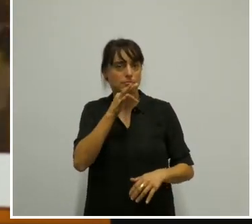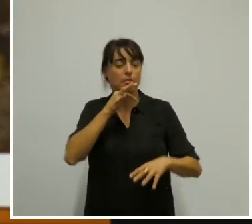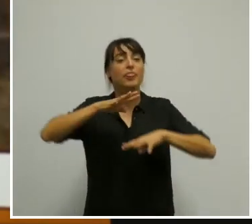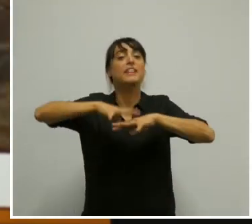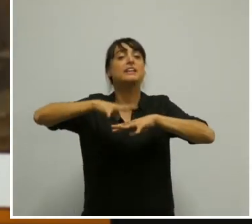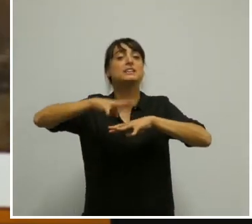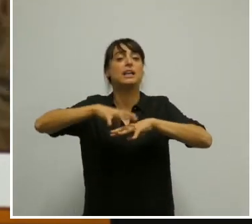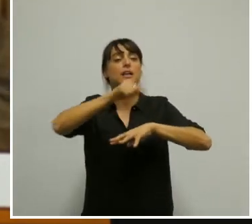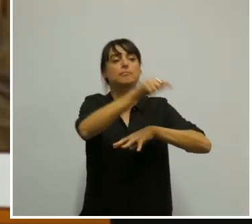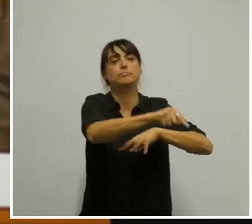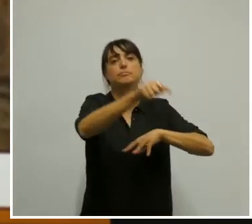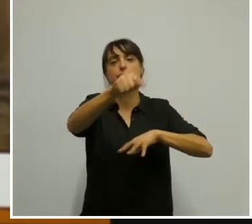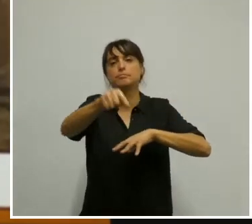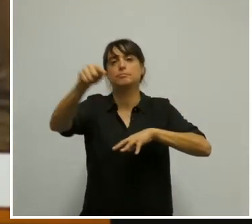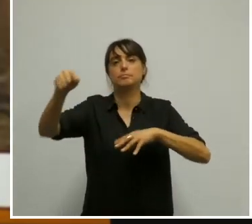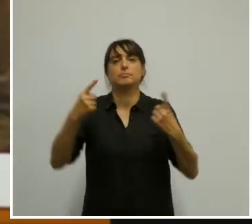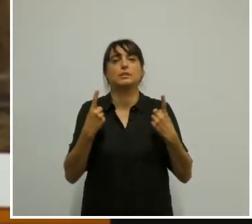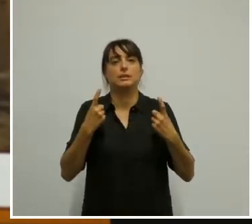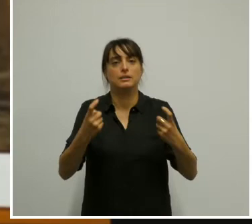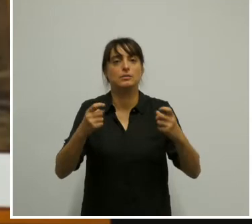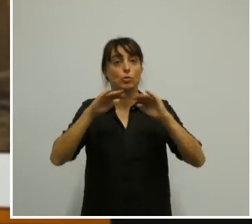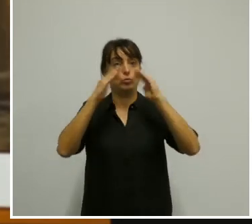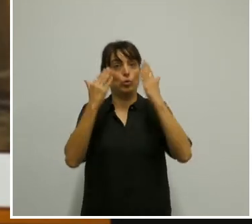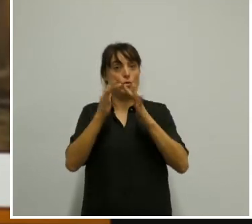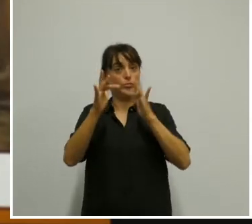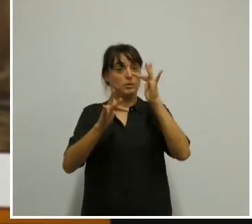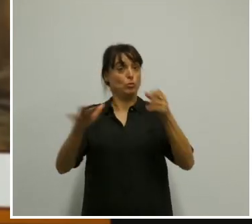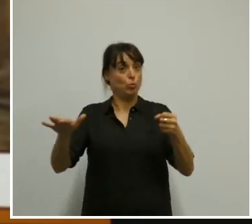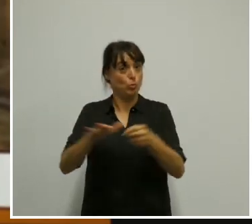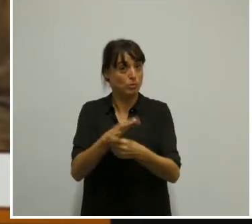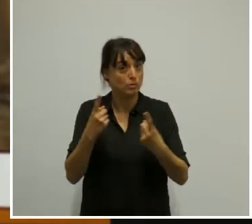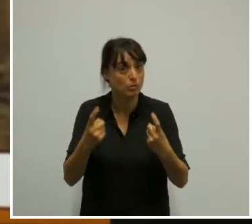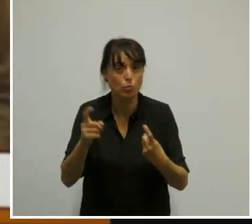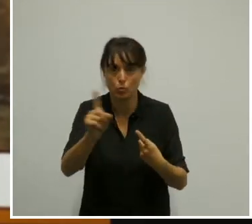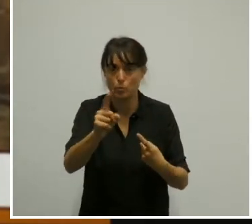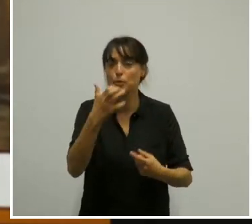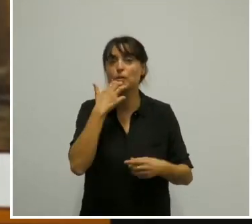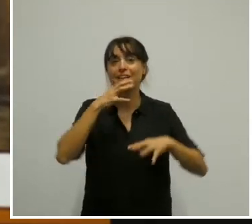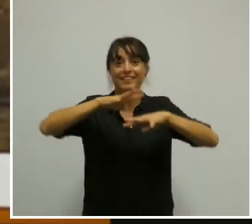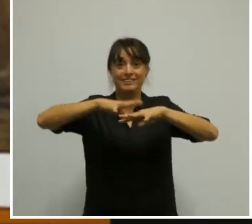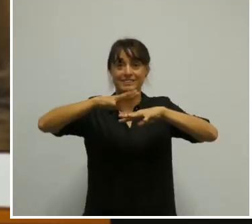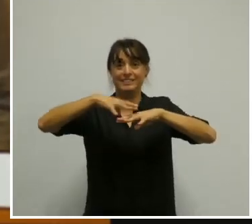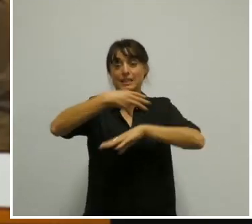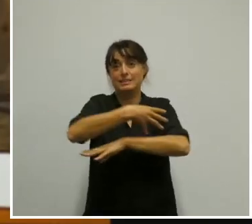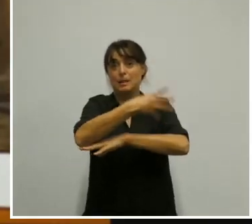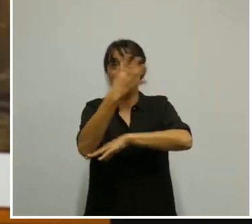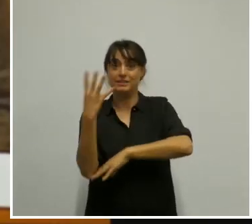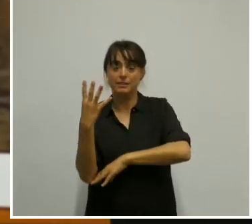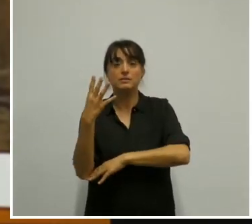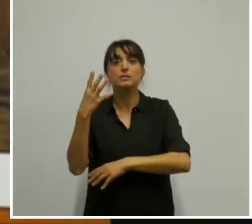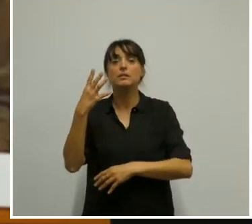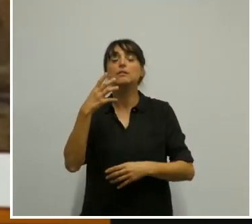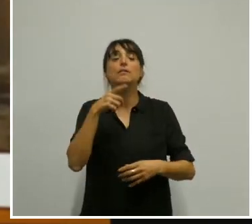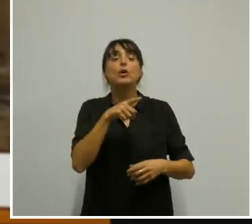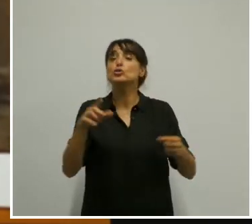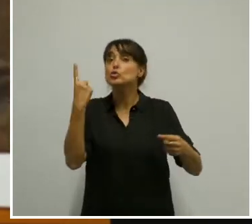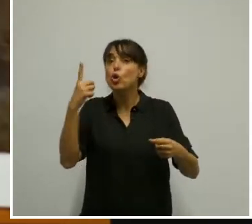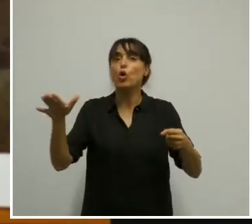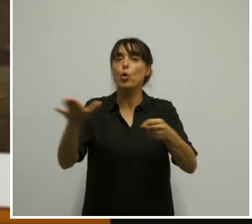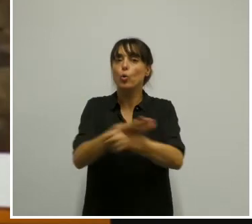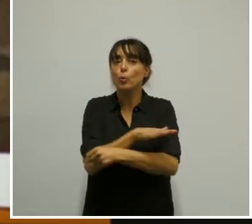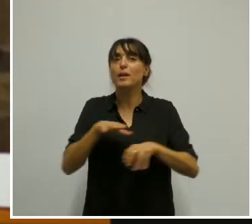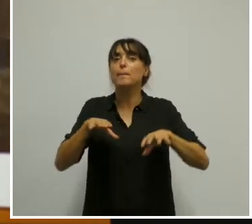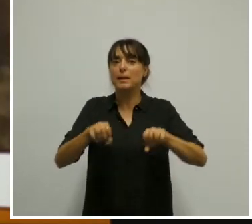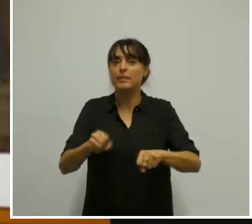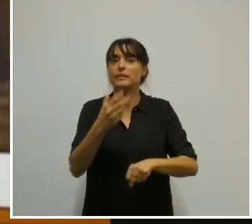districtes. Sant Martí, respecte a Padró, tenim una capacitat, cobrim la capacitat del 31%, som el